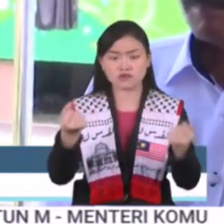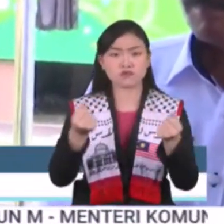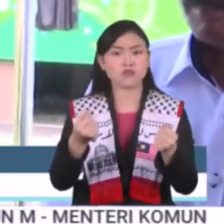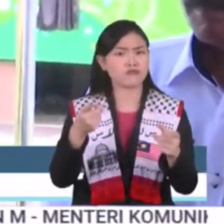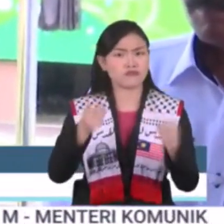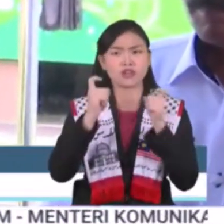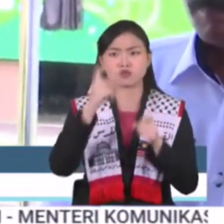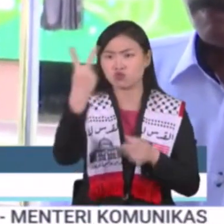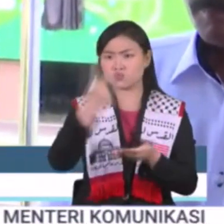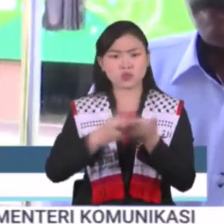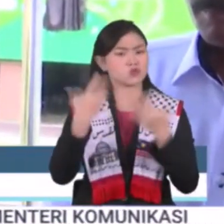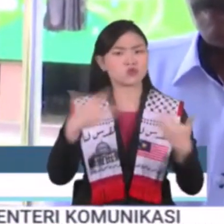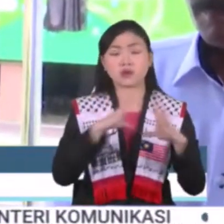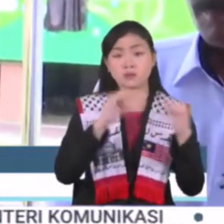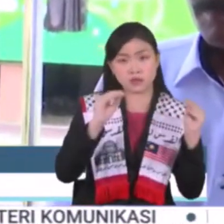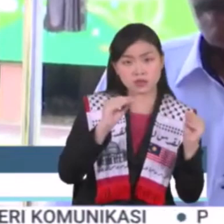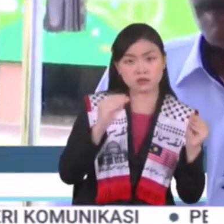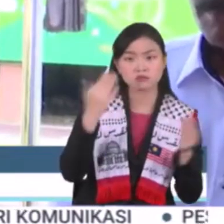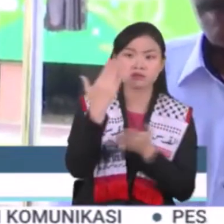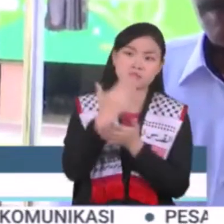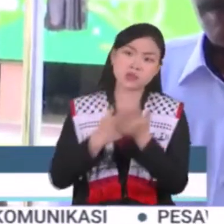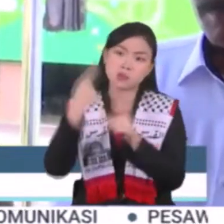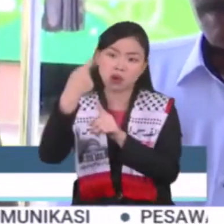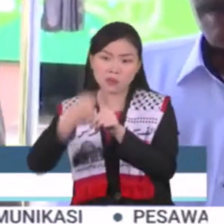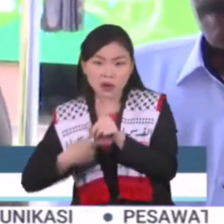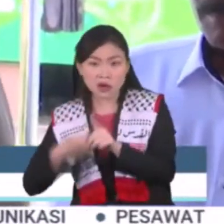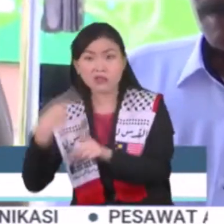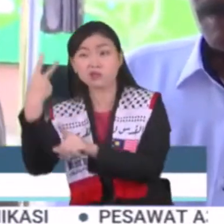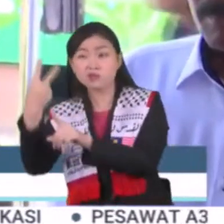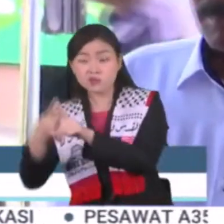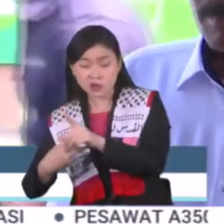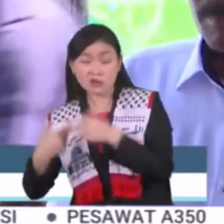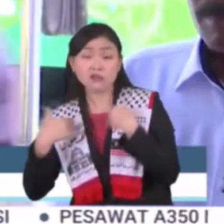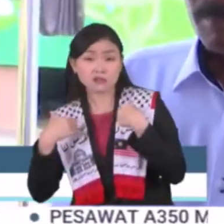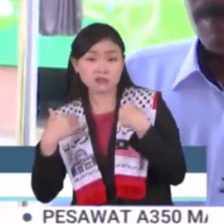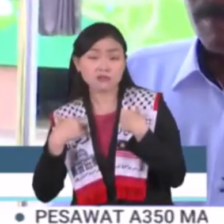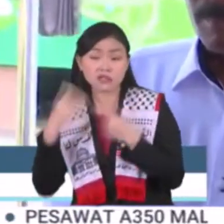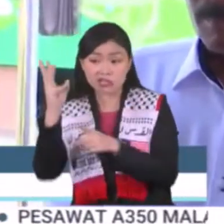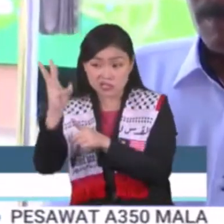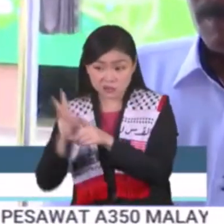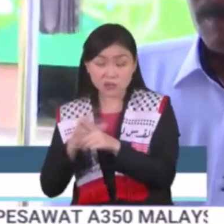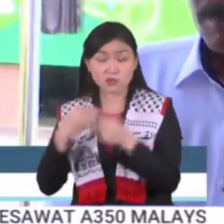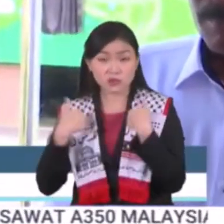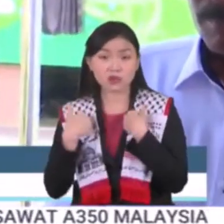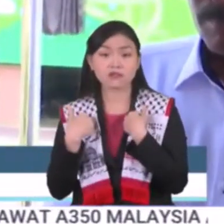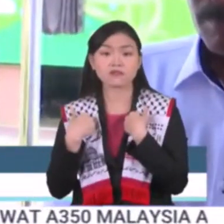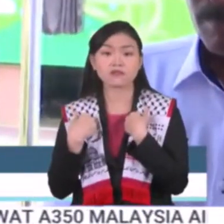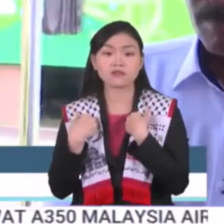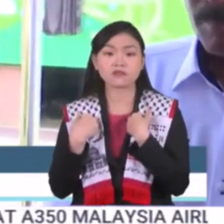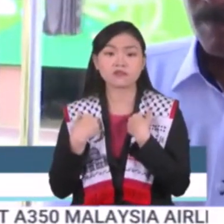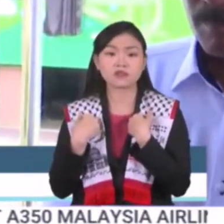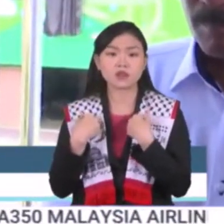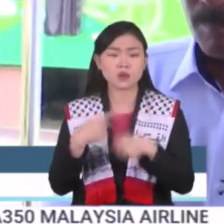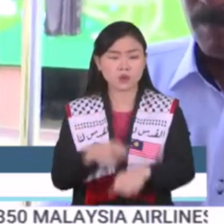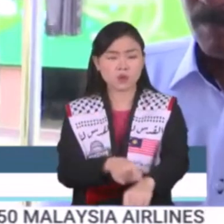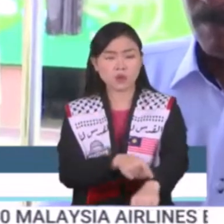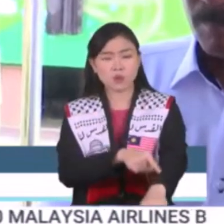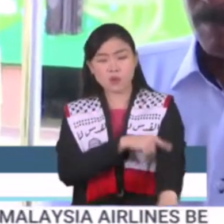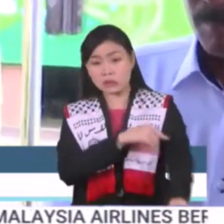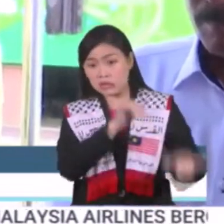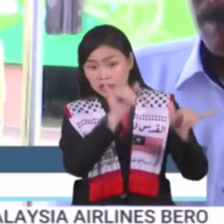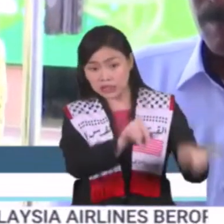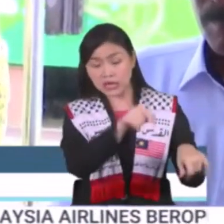ada. Ya. Sebulan pun ada, 2 bulan pun ada, 3 bulan pun ada, 6 bulan pun ada. Selama mereka berada di